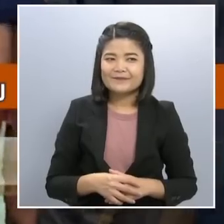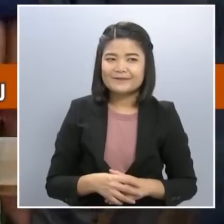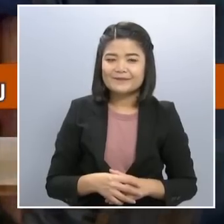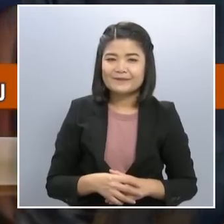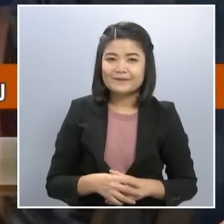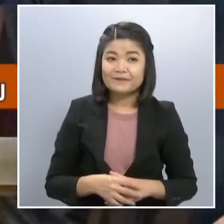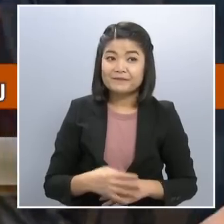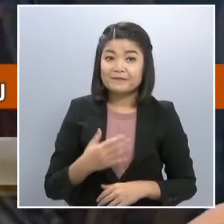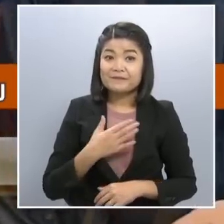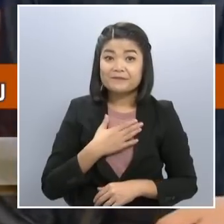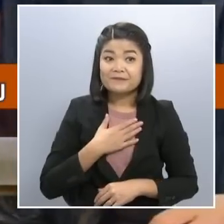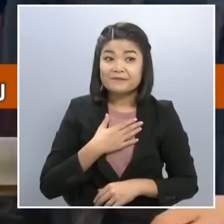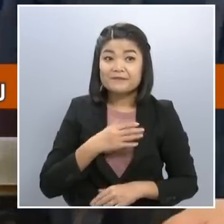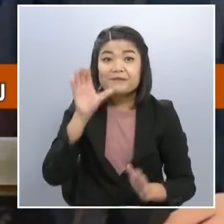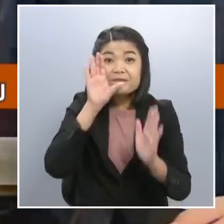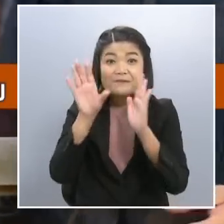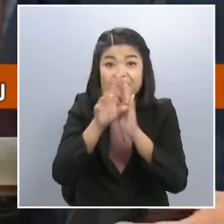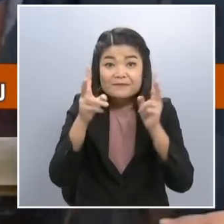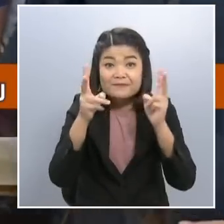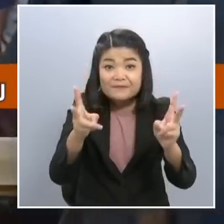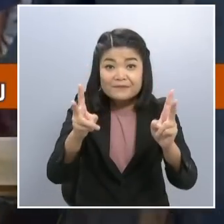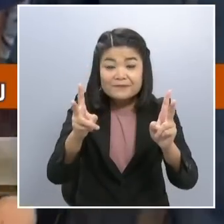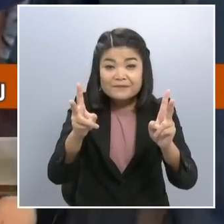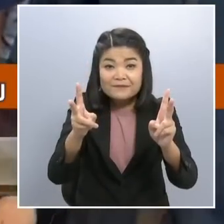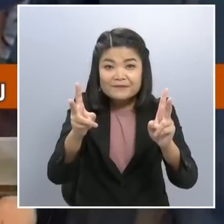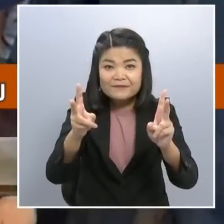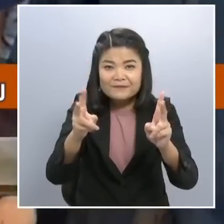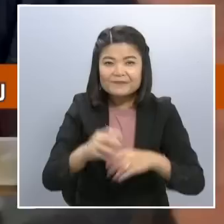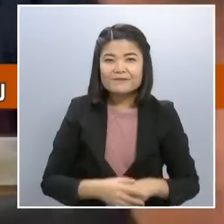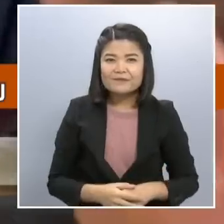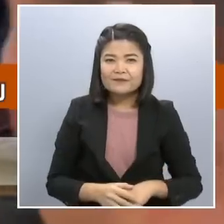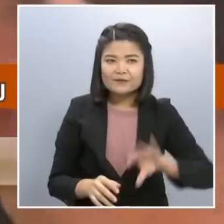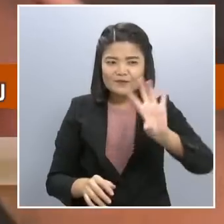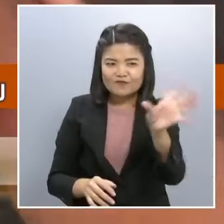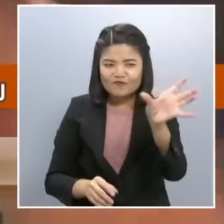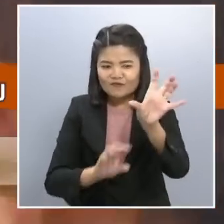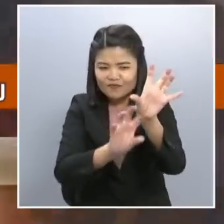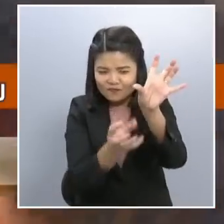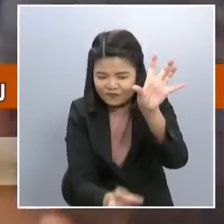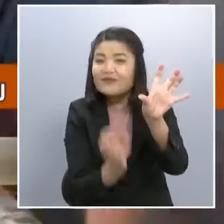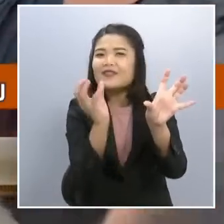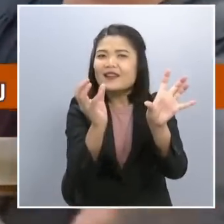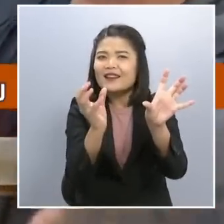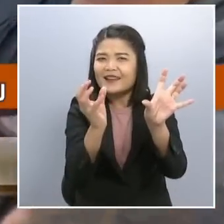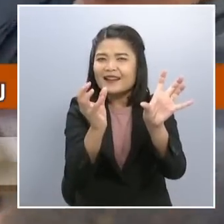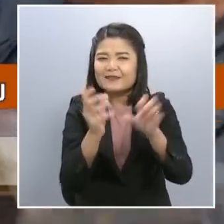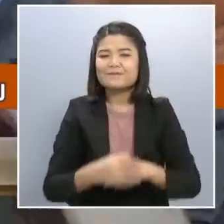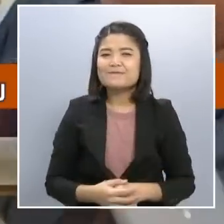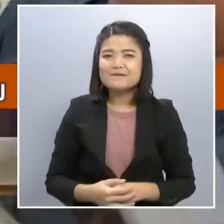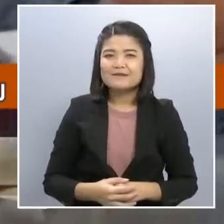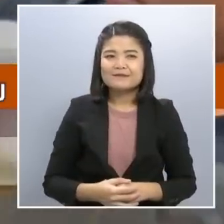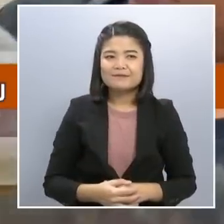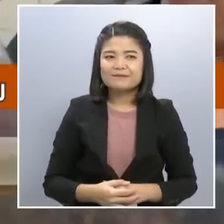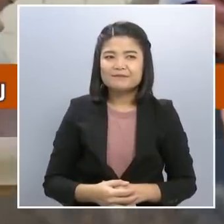ผมไม่ได้ให้ทีมงานตัดภาพตอนหมุนสลักกงล้อเมื่อวานนี้เรื่องกงล้อไหมวงล้อสิก็ปรากฏว่าออ